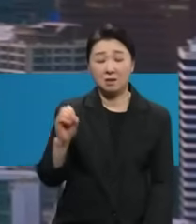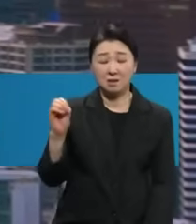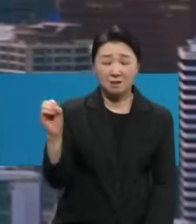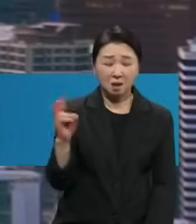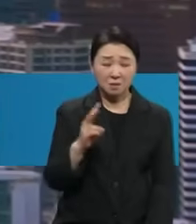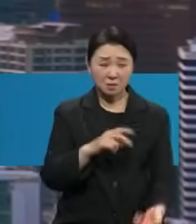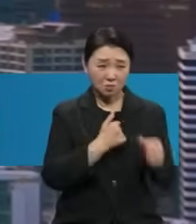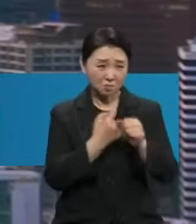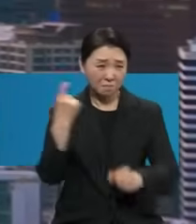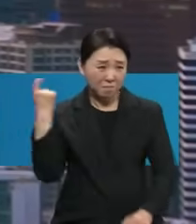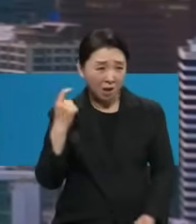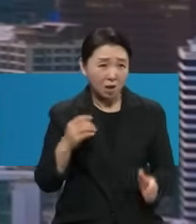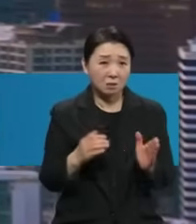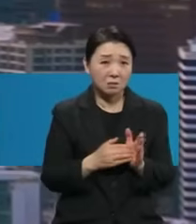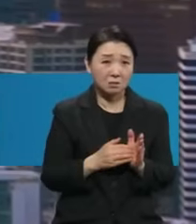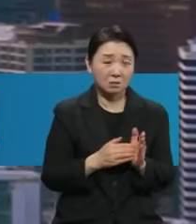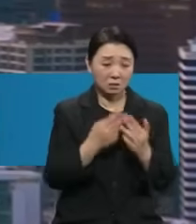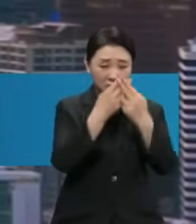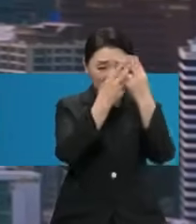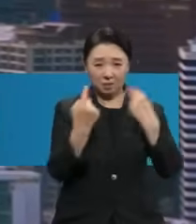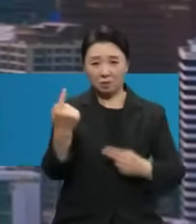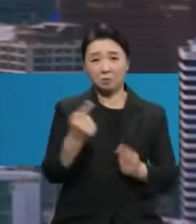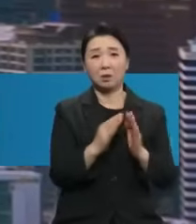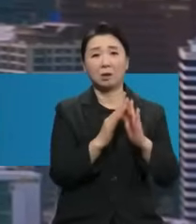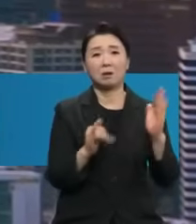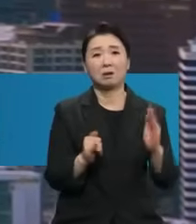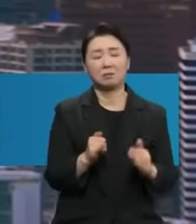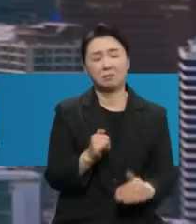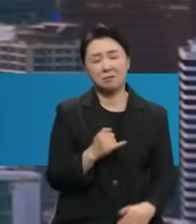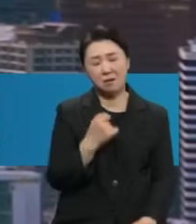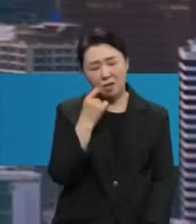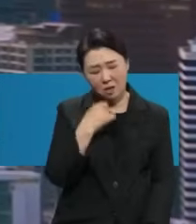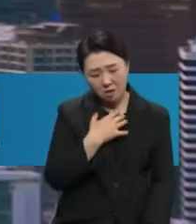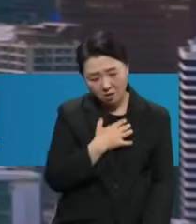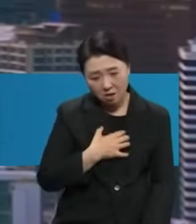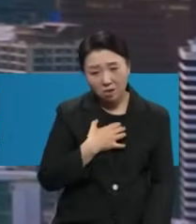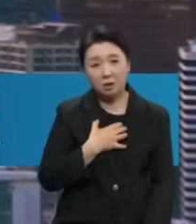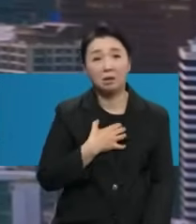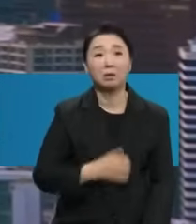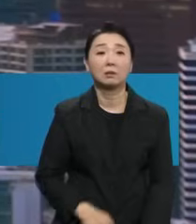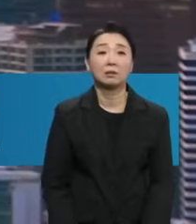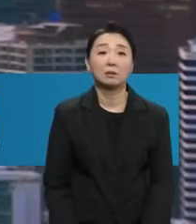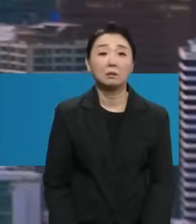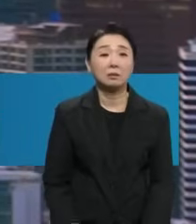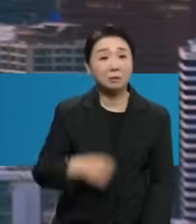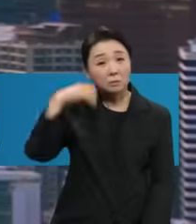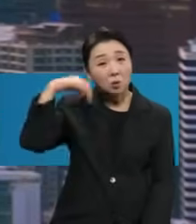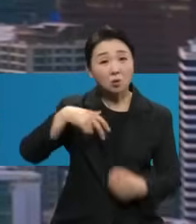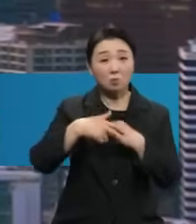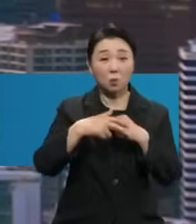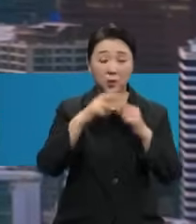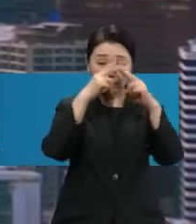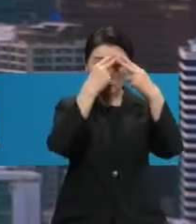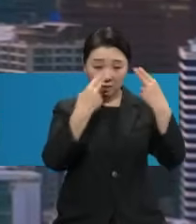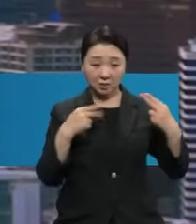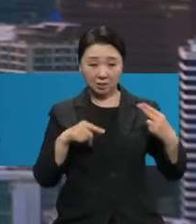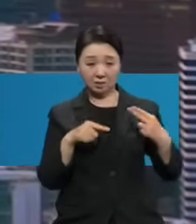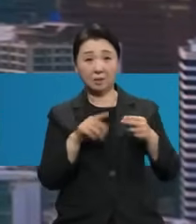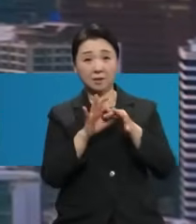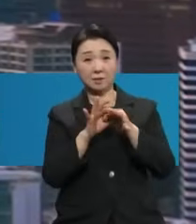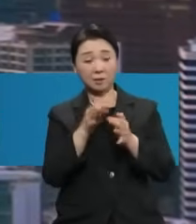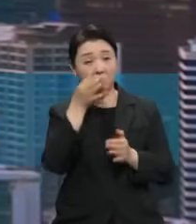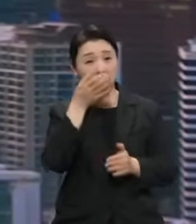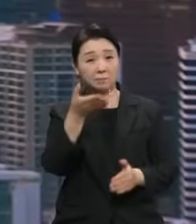비보에 밤사이 장례식장을 찾은 유족들은 참담한 뿐입니다. 지금 서울 영등포병원 장례식장에 취재기자가 나가